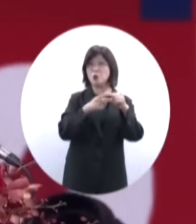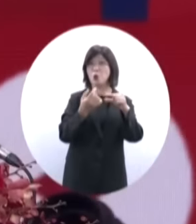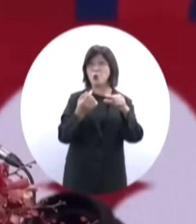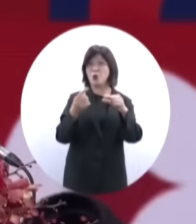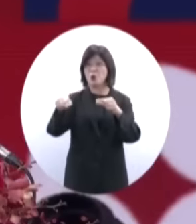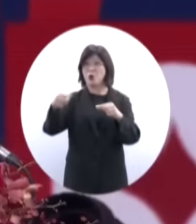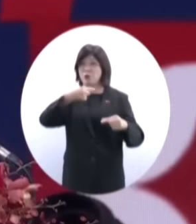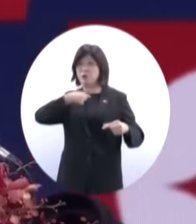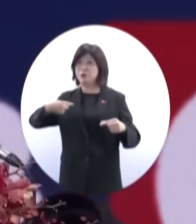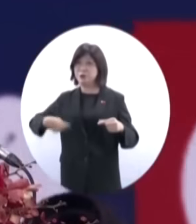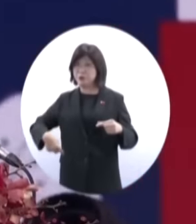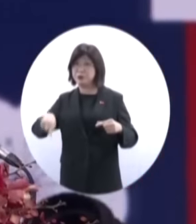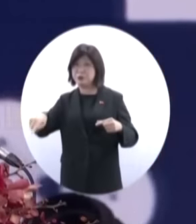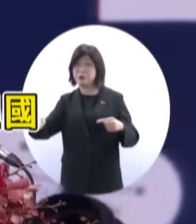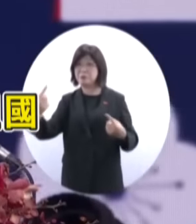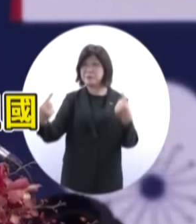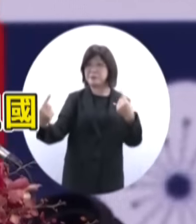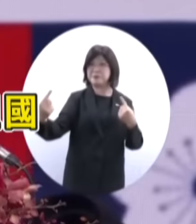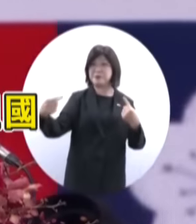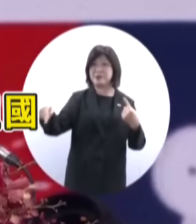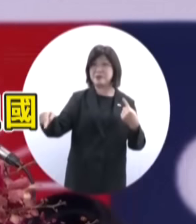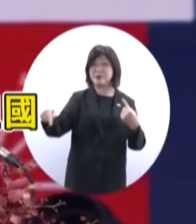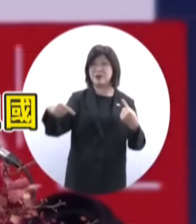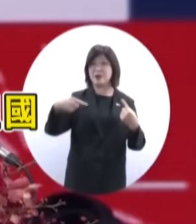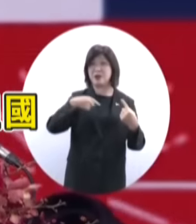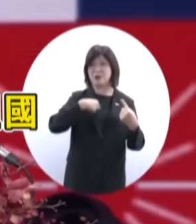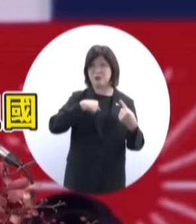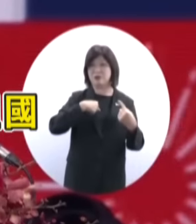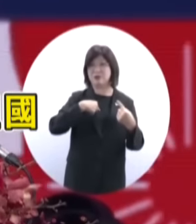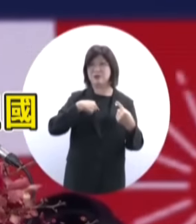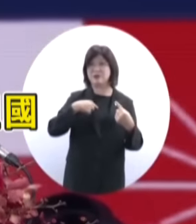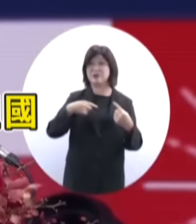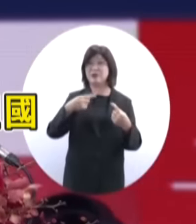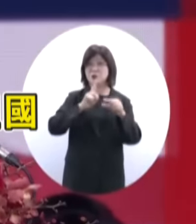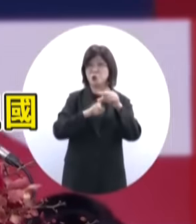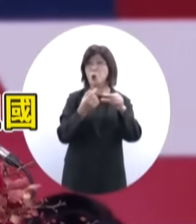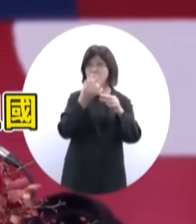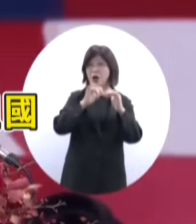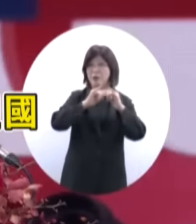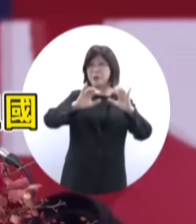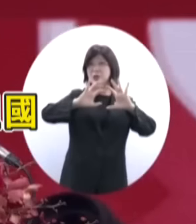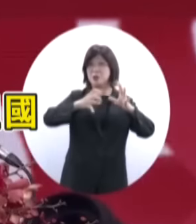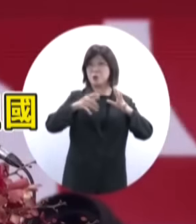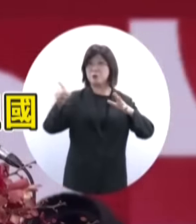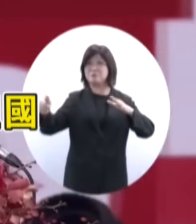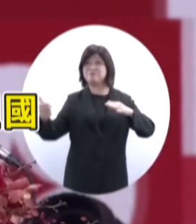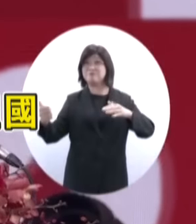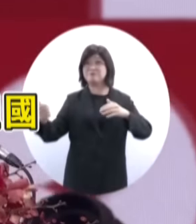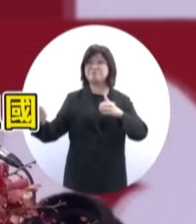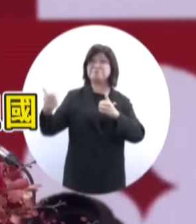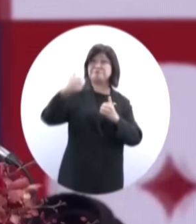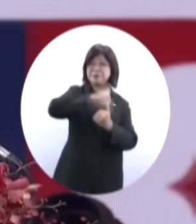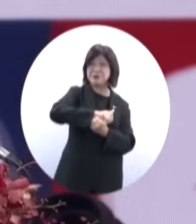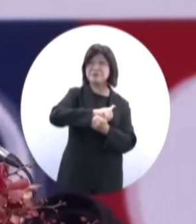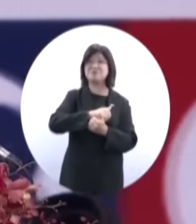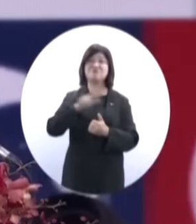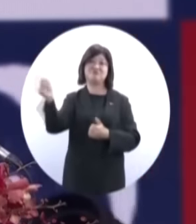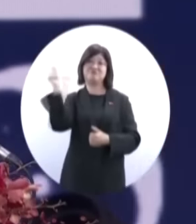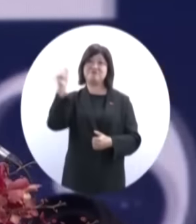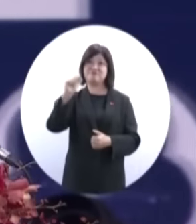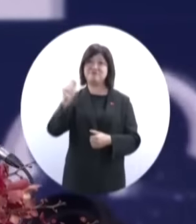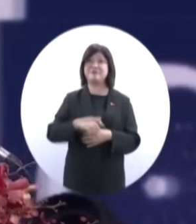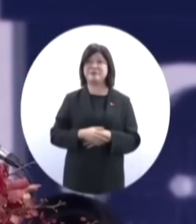是立法院院长，是尤锡坤嘛，对不对？就是民进党嘛，不愿意回来嘛。所以赖清德是不入虎穴焉得虎子，